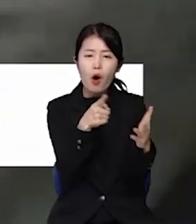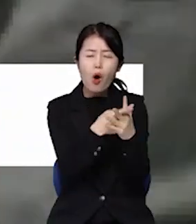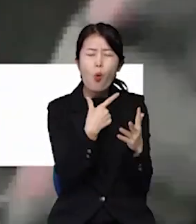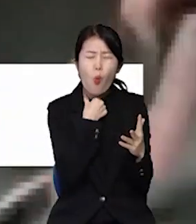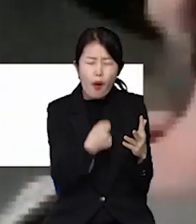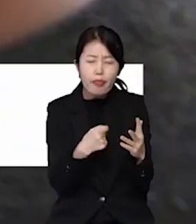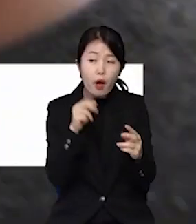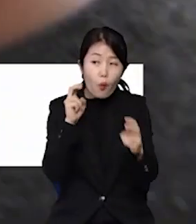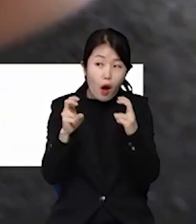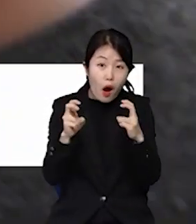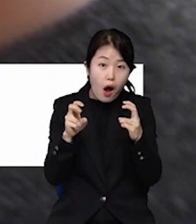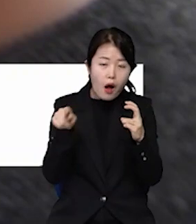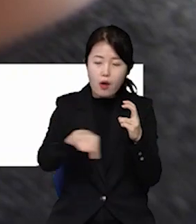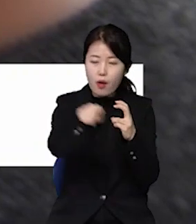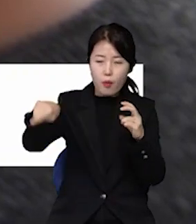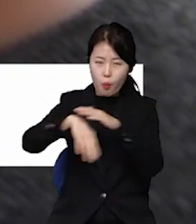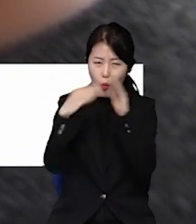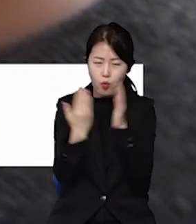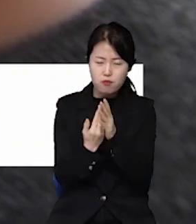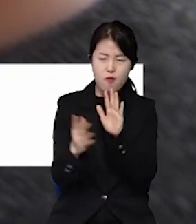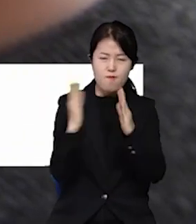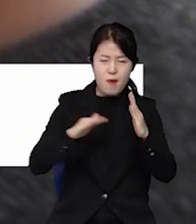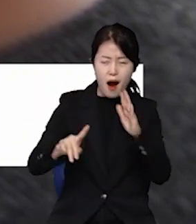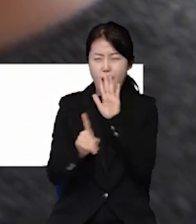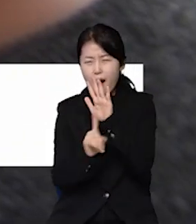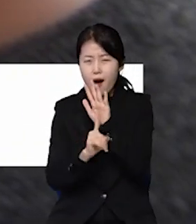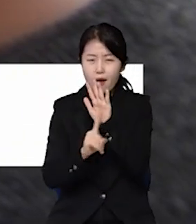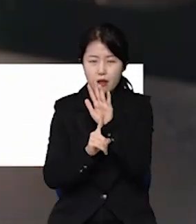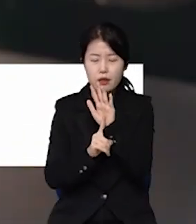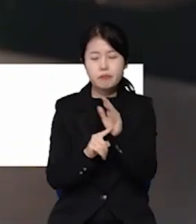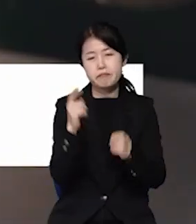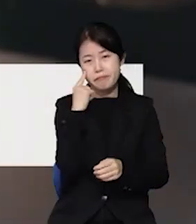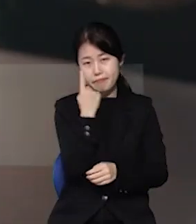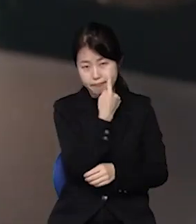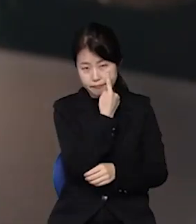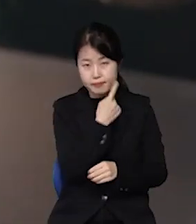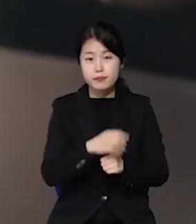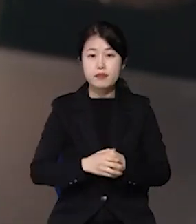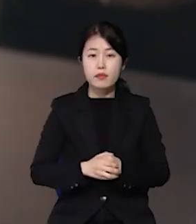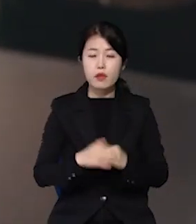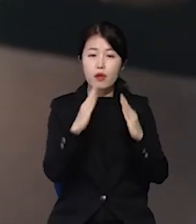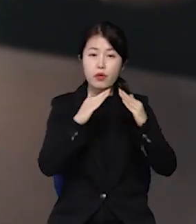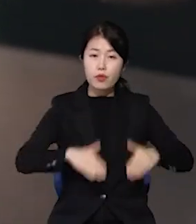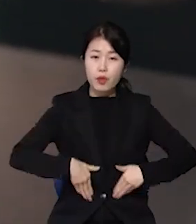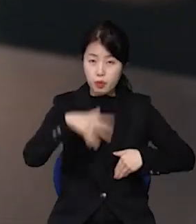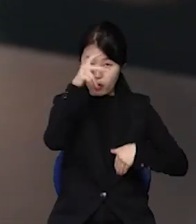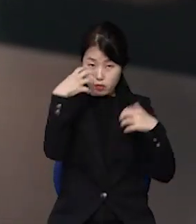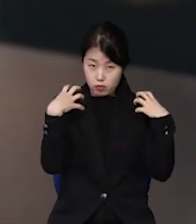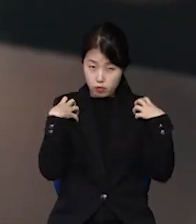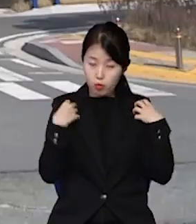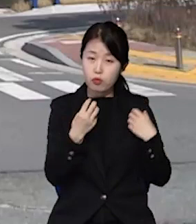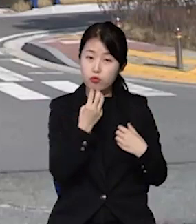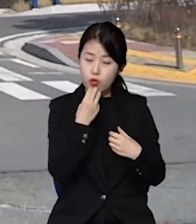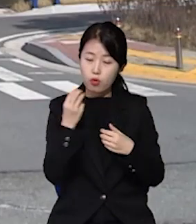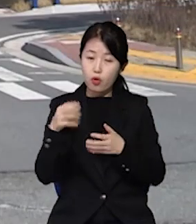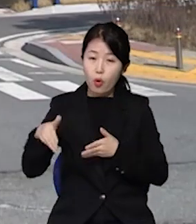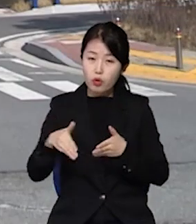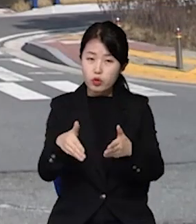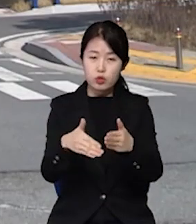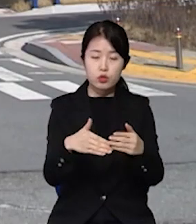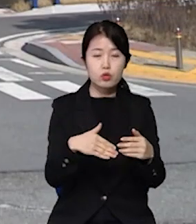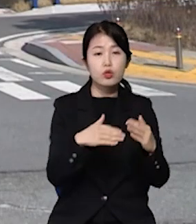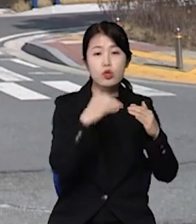등 SNS를 통해 모집한 것으로 경찰 조사 결과 드러났습니다. 전남경찰청은 서울과 경기, 충남